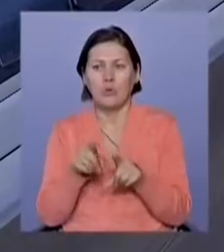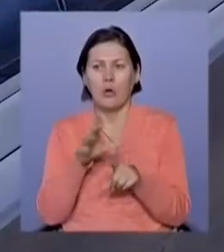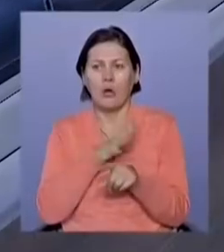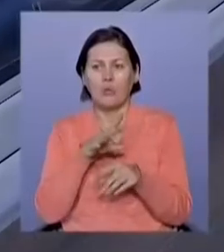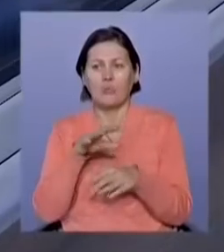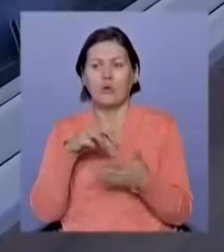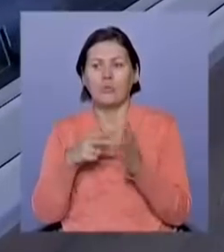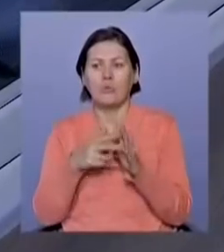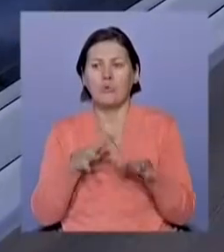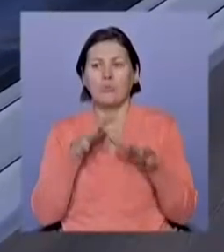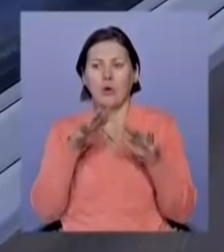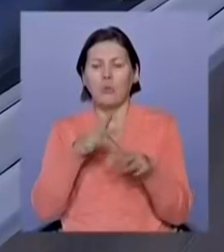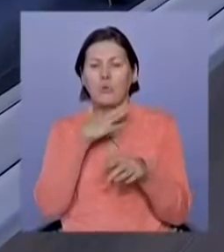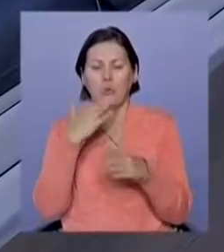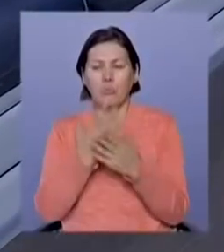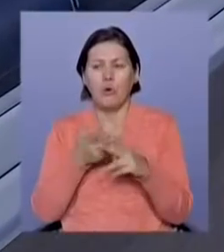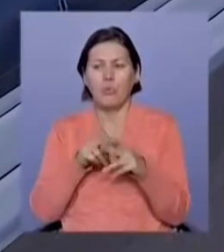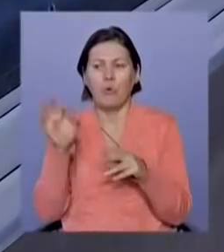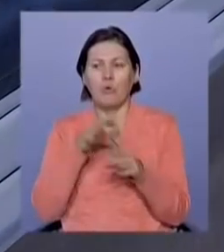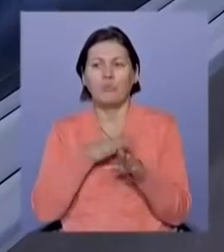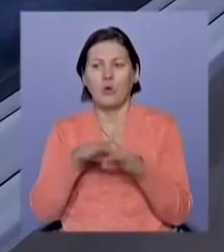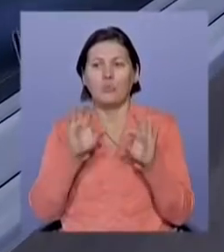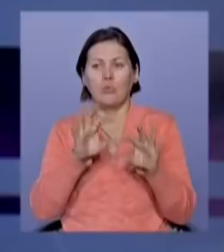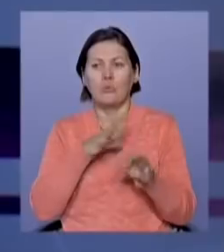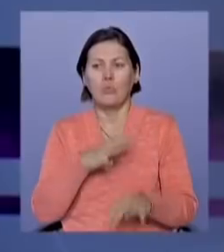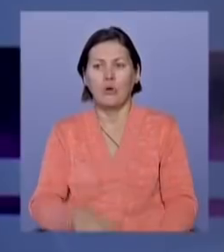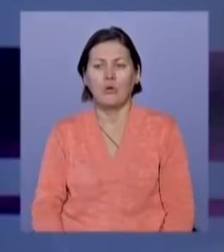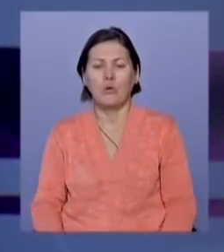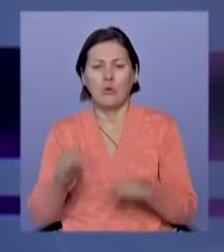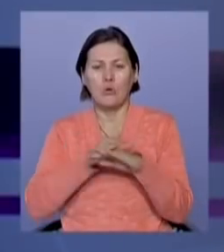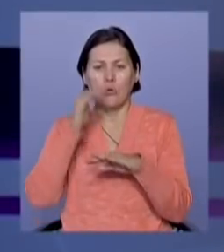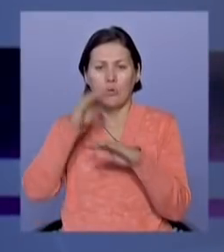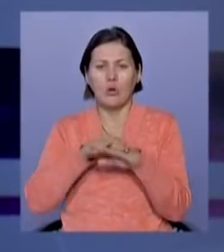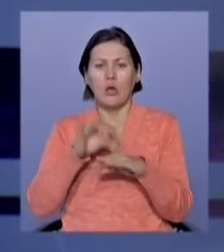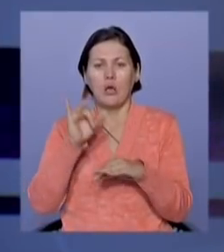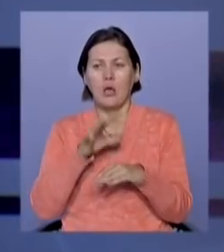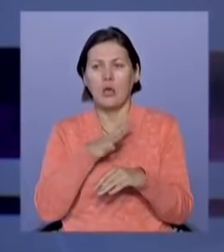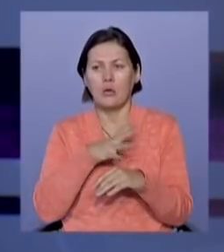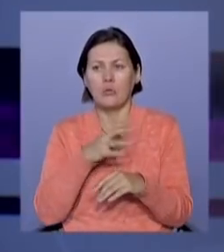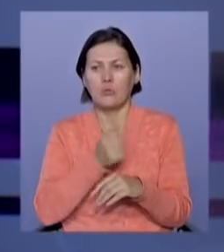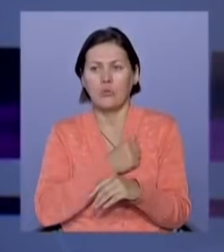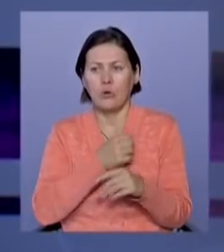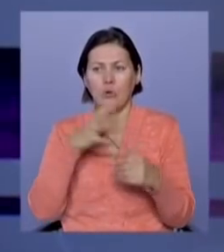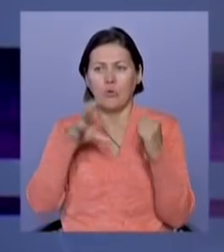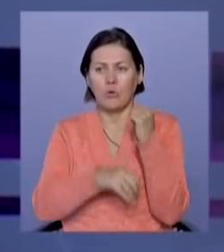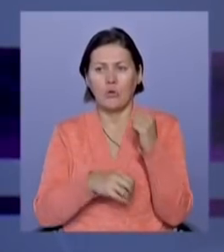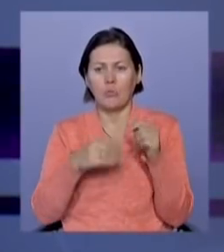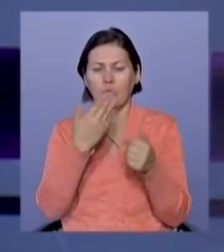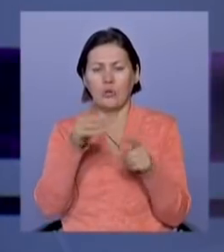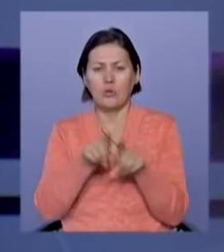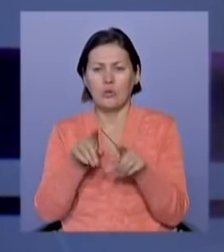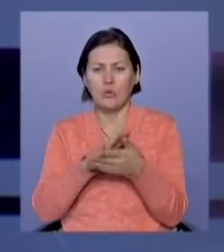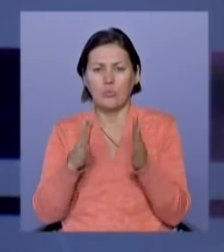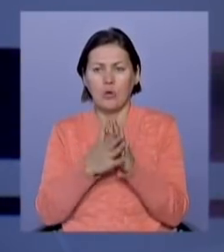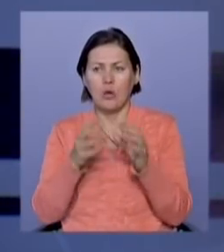жиі шабуыл жасау көбейіп кетті. Осы туралы толығырақ айтып өтсең. Кешірім, айгерім, я өкінішке орай, соңғы кездері мұндай жағдайлар